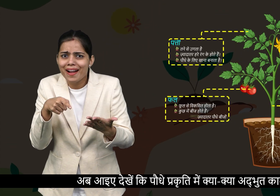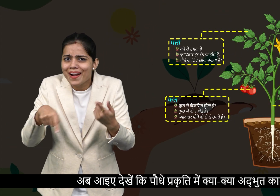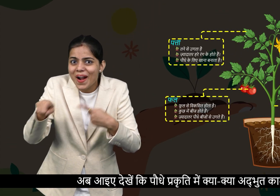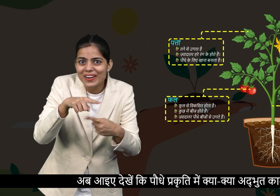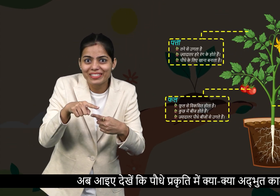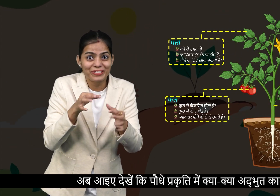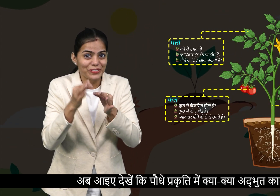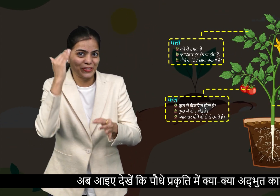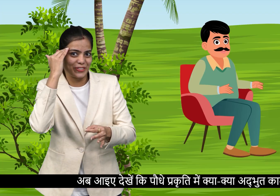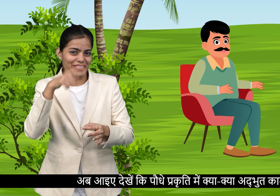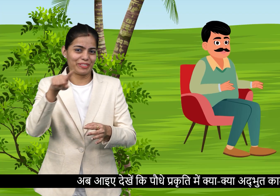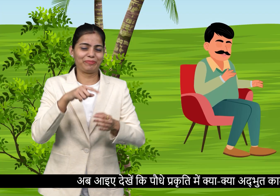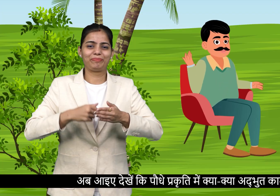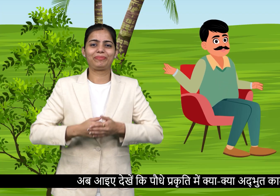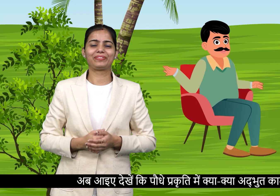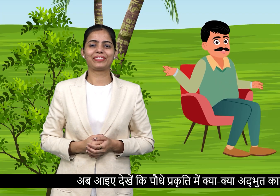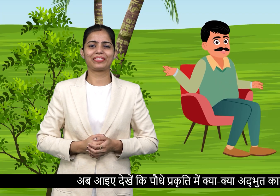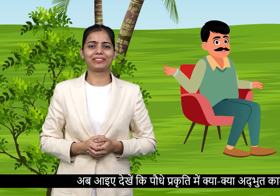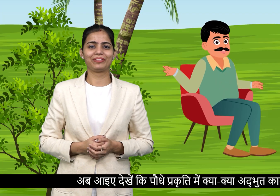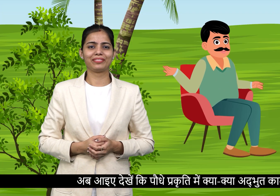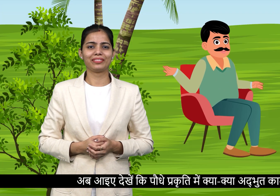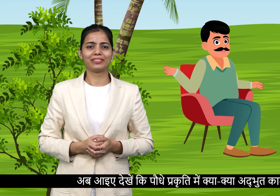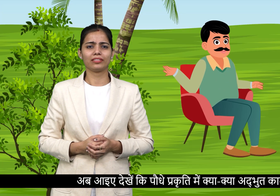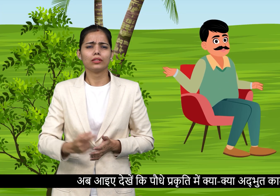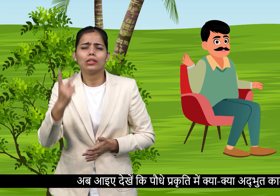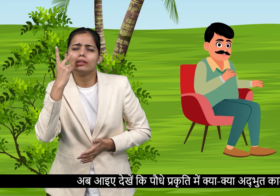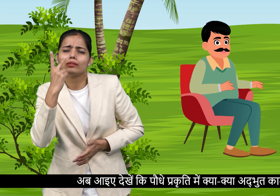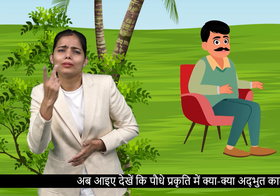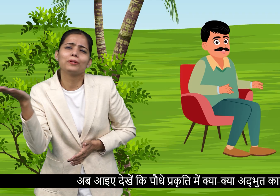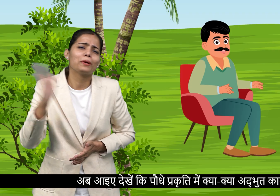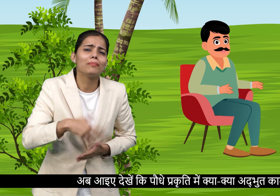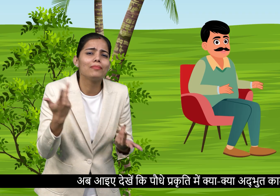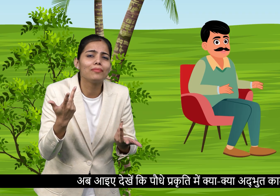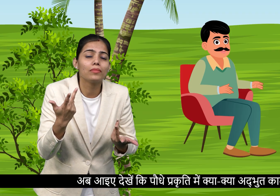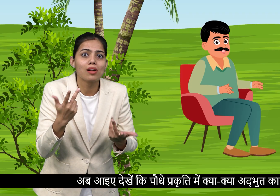अब आइए देखें कि पौधे प्रकृति में क्या क्या अद्भुत काम करते हैं।